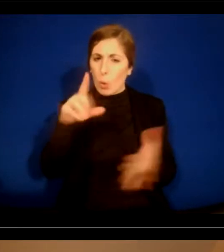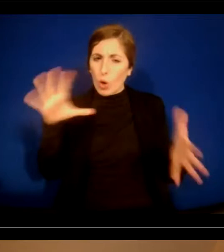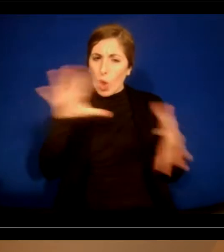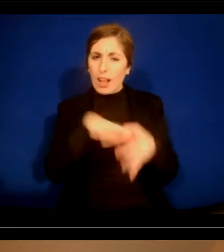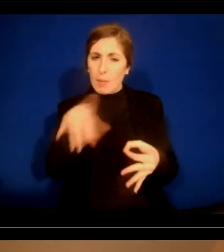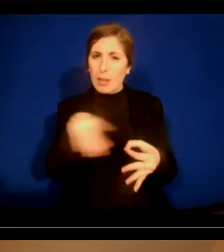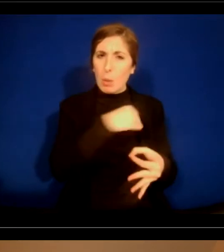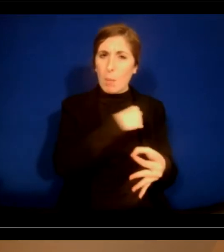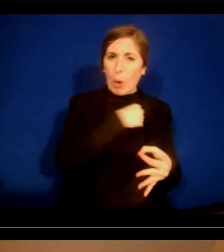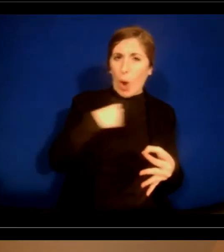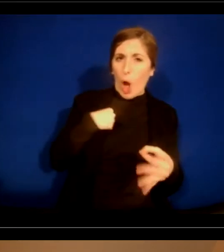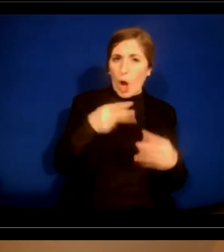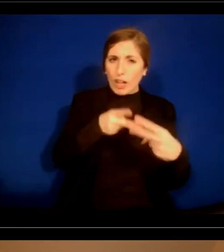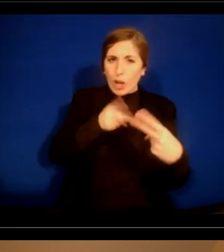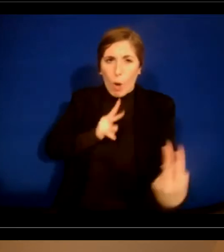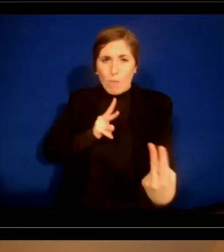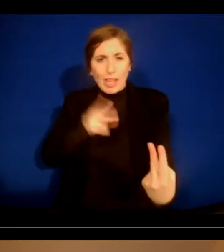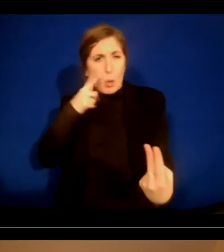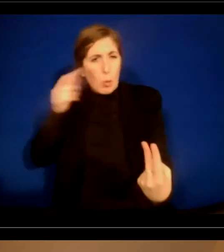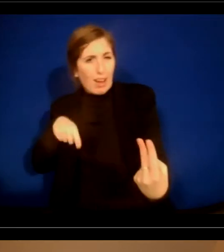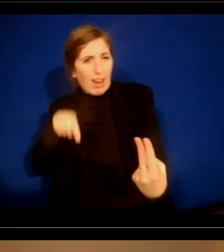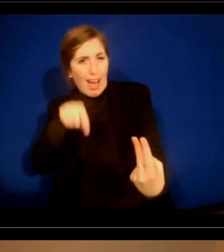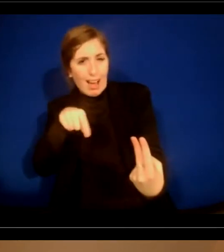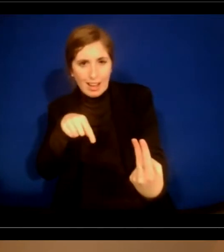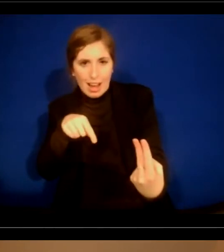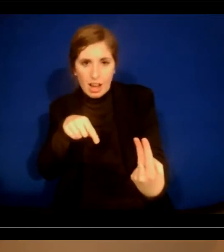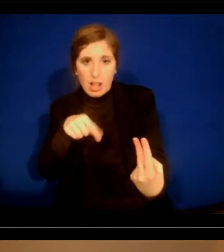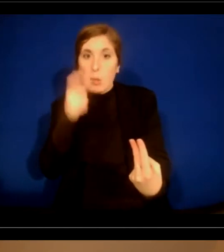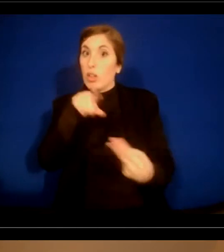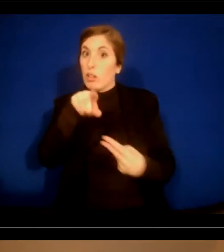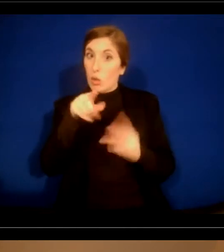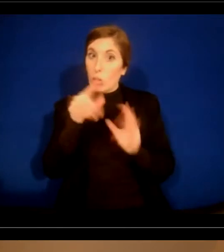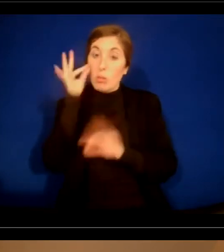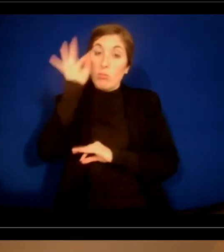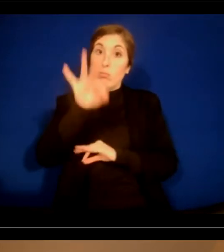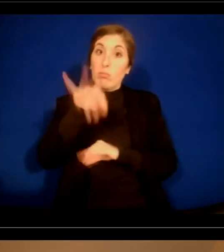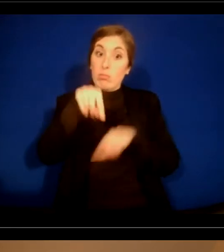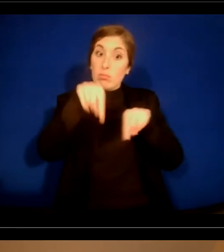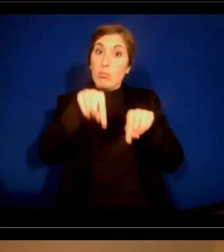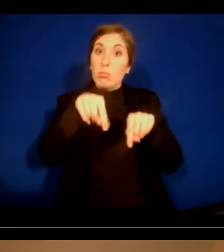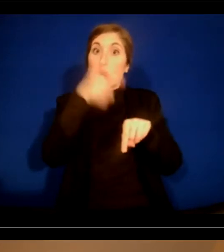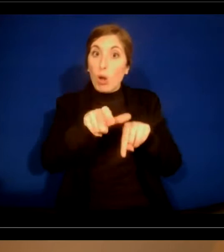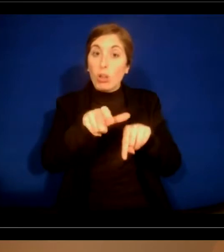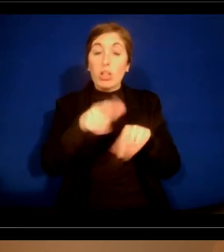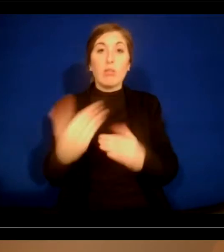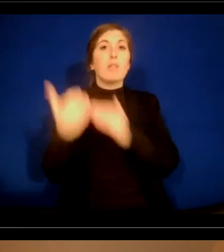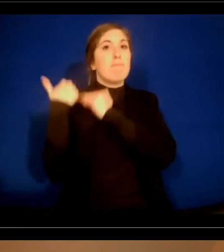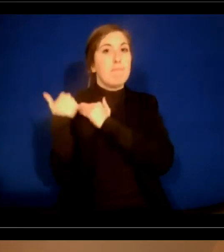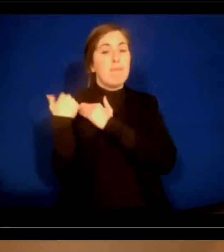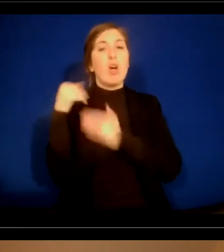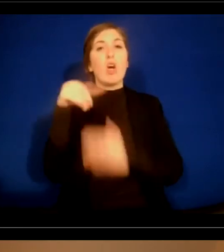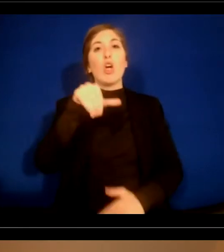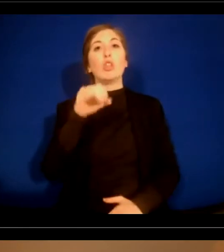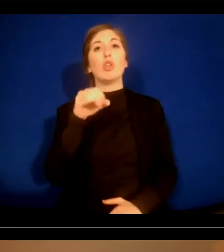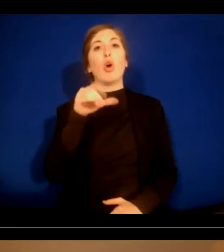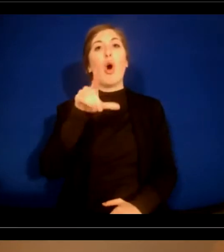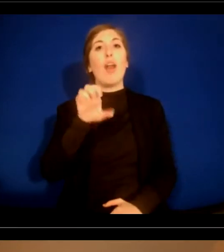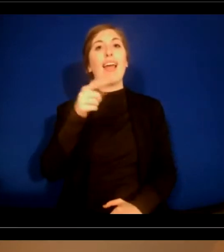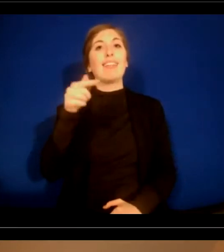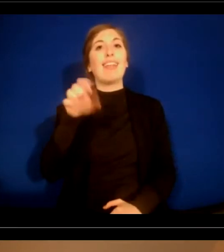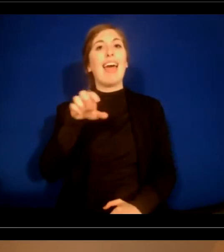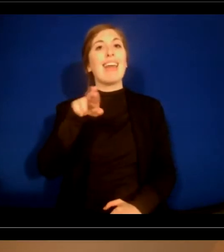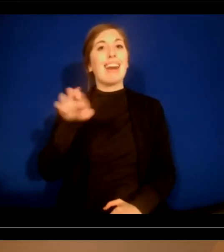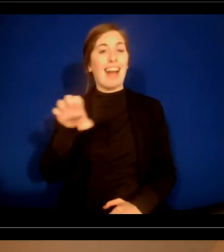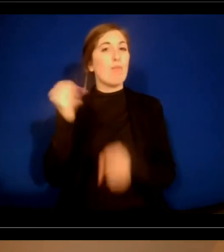lì per Sole Terre. Ci spiegherà che cosa la Fondazione sta facendo in questo momento, che cosa